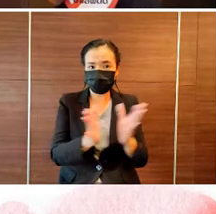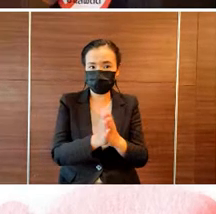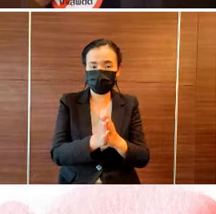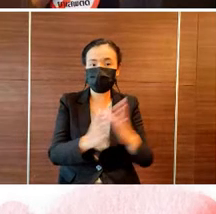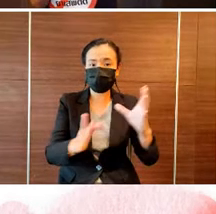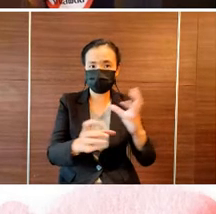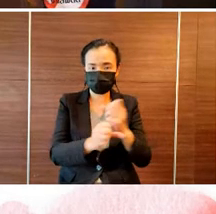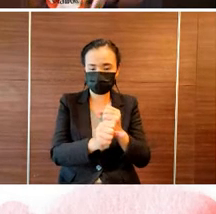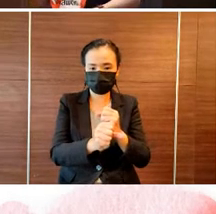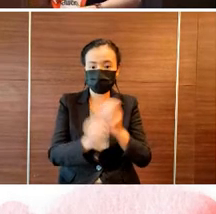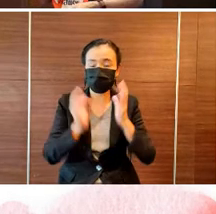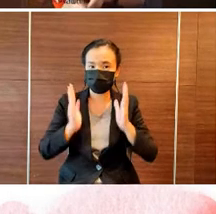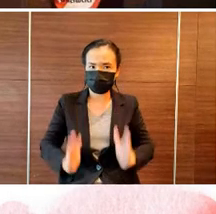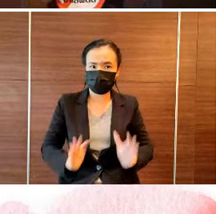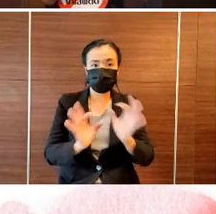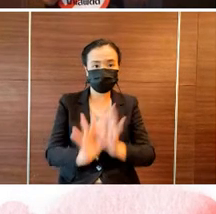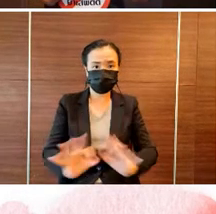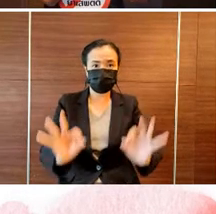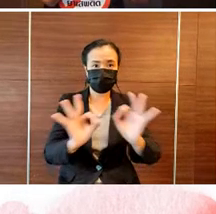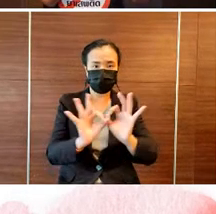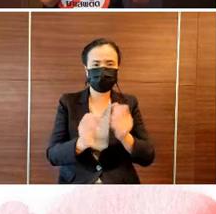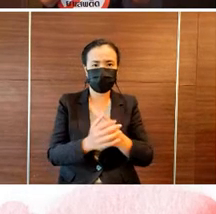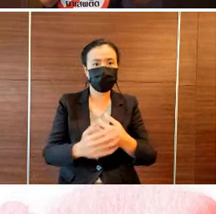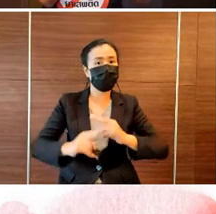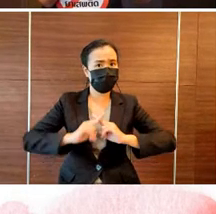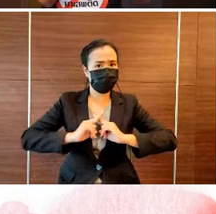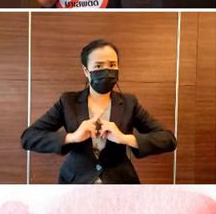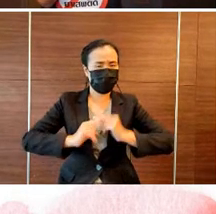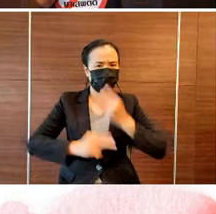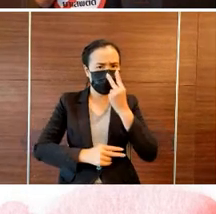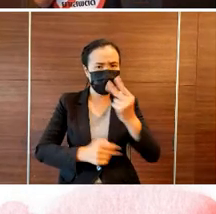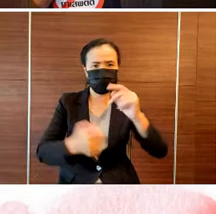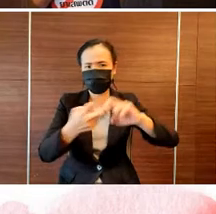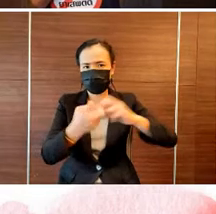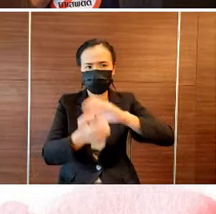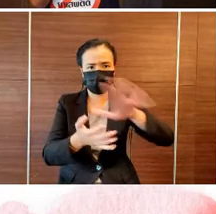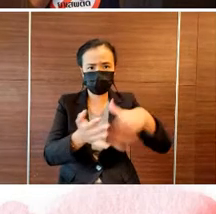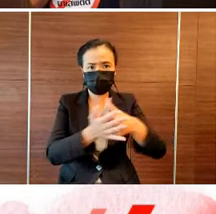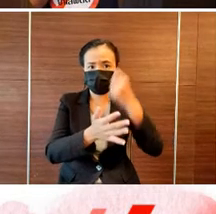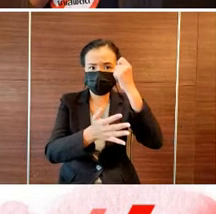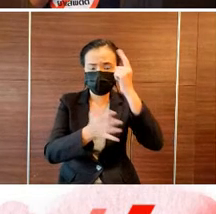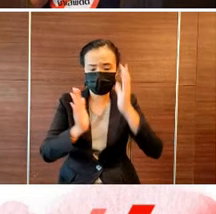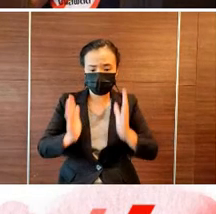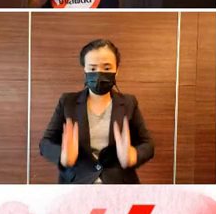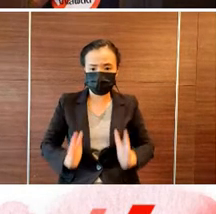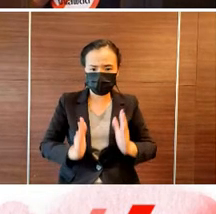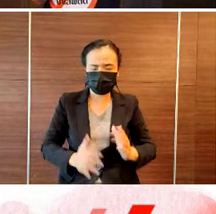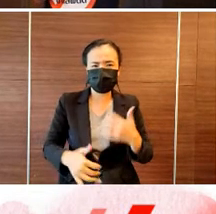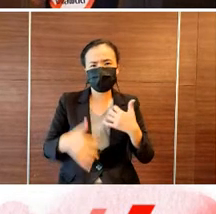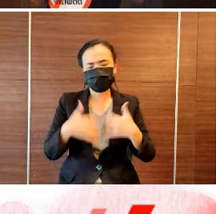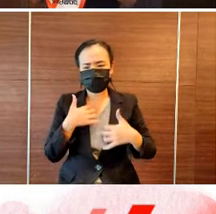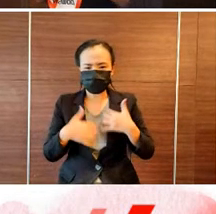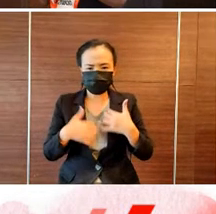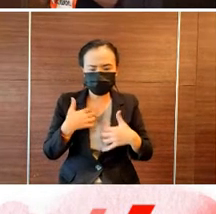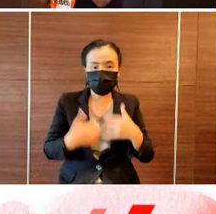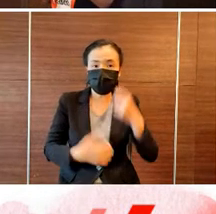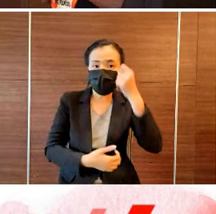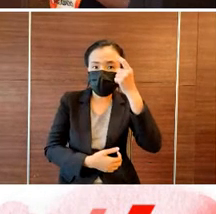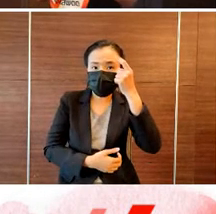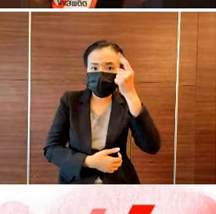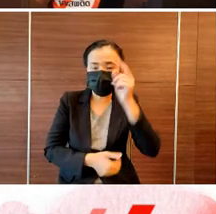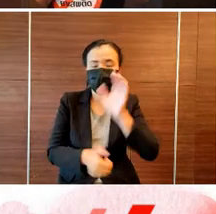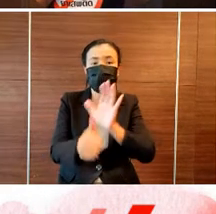รือ humanity นะคะสำคัญมากนะคะที่จะทำให้เรามองเห็นสถานการณ์จากมุมมองที่เข้าใจความเป็นมนุษย์ความทุกข์ความเห็นอกเห็นใจ